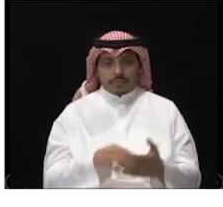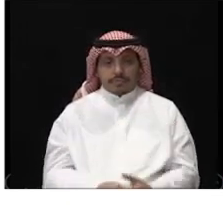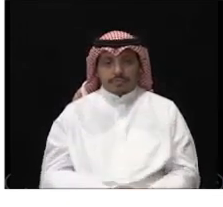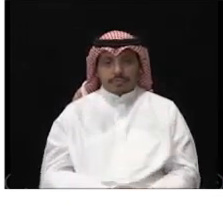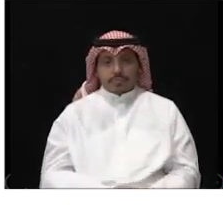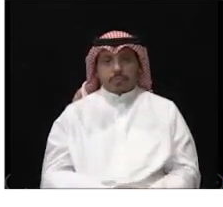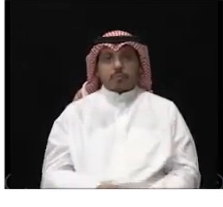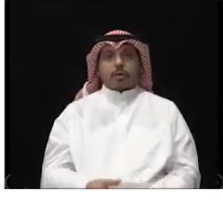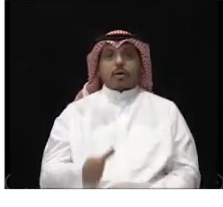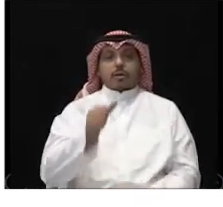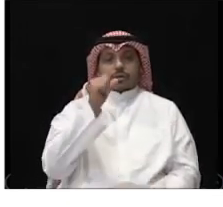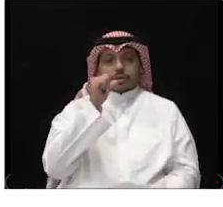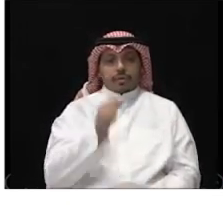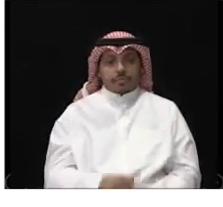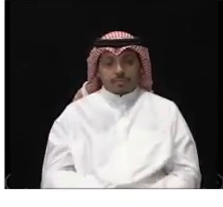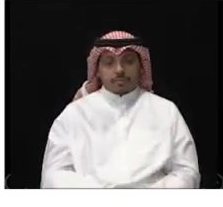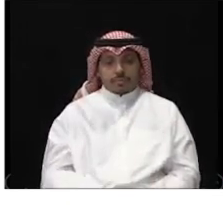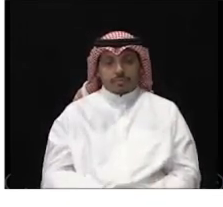يشرب، أحسنتم،